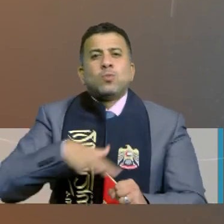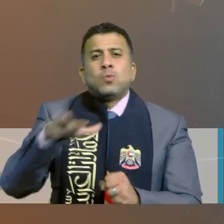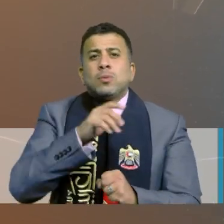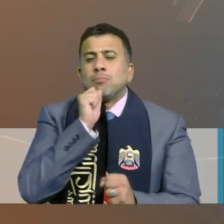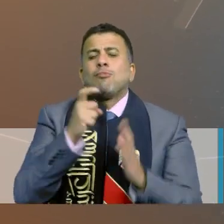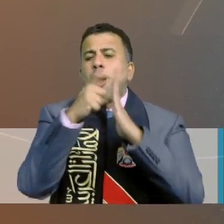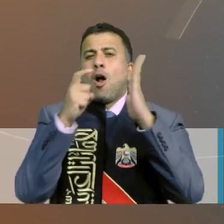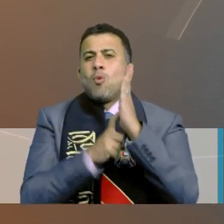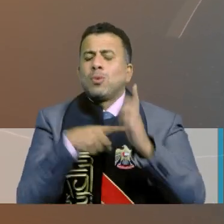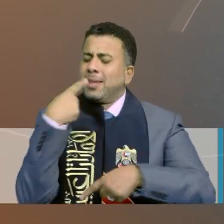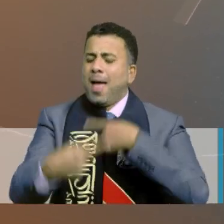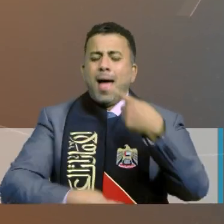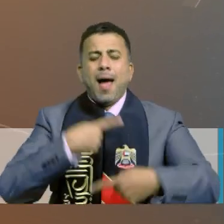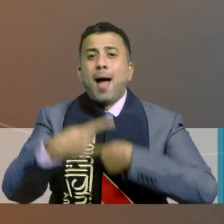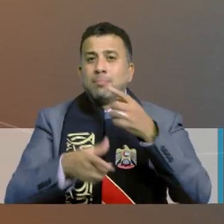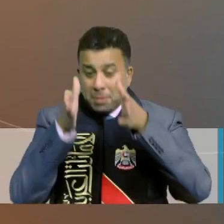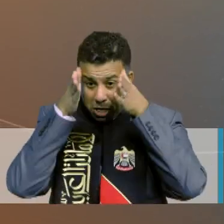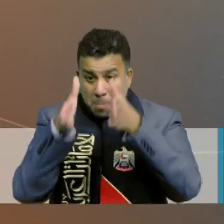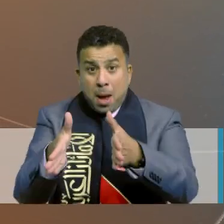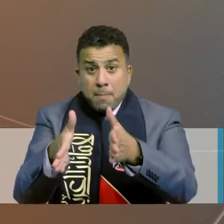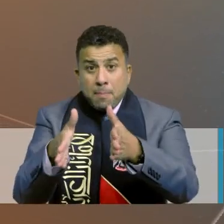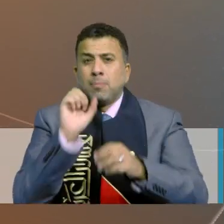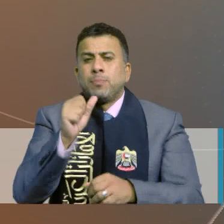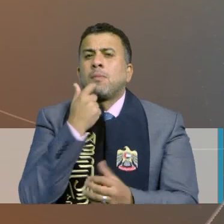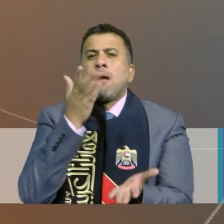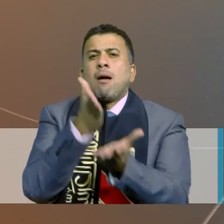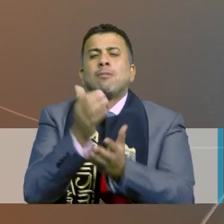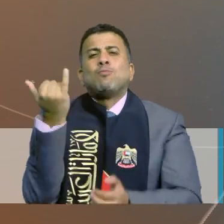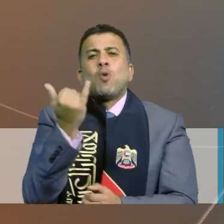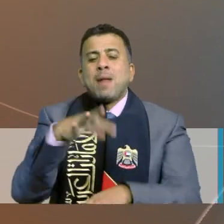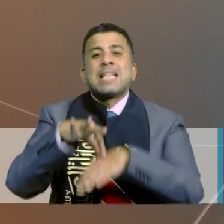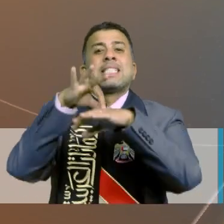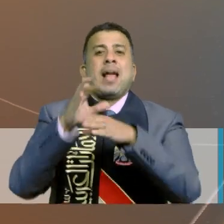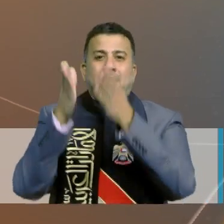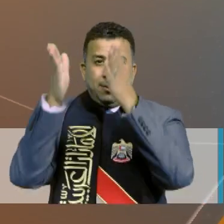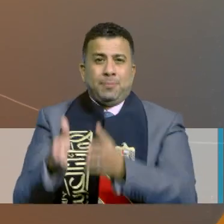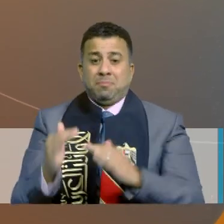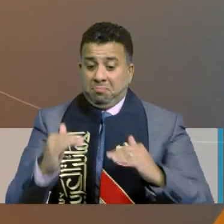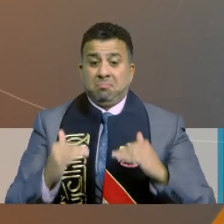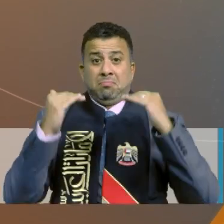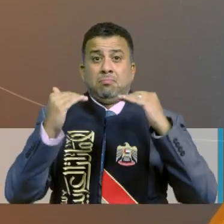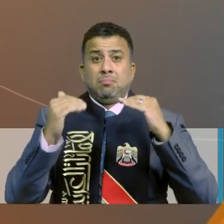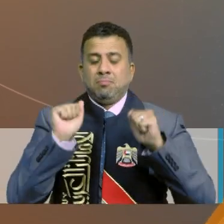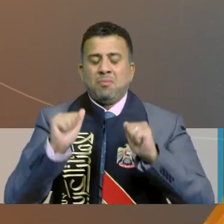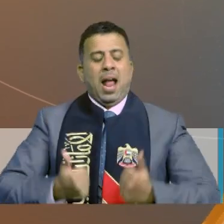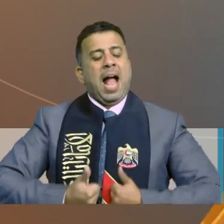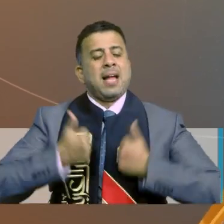اطار نهج سموها دائم في الاهتمام بكل ما يحققوا مصلحه الانسان ويرتقي بمستوى حياته